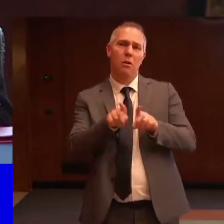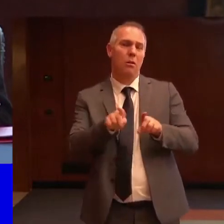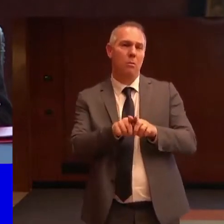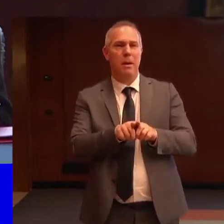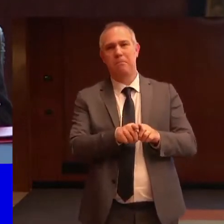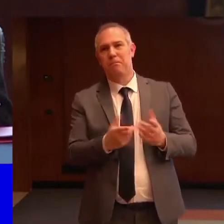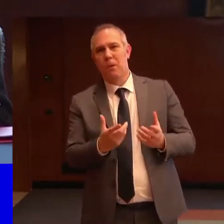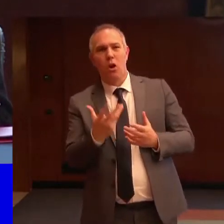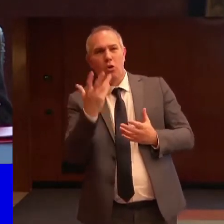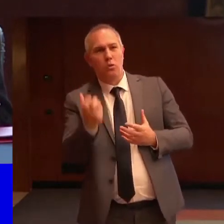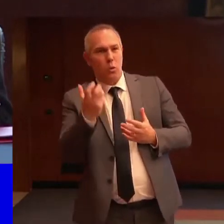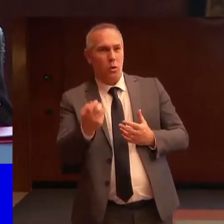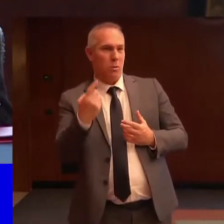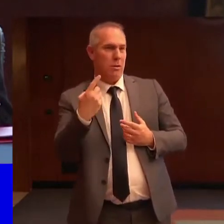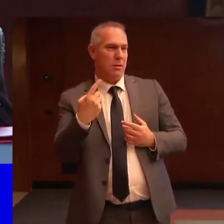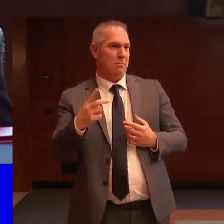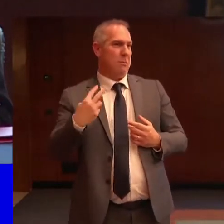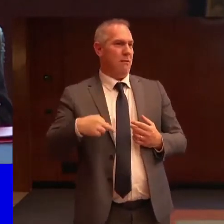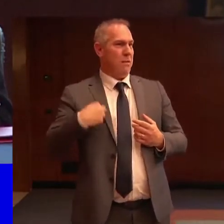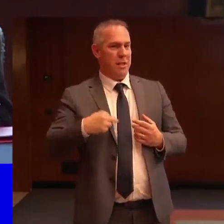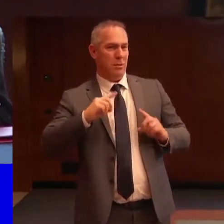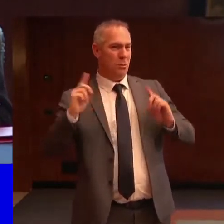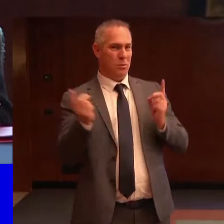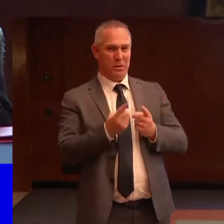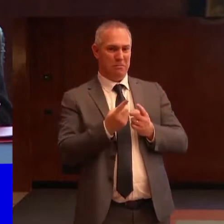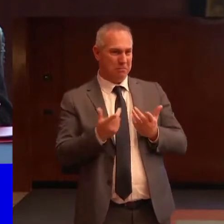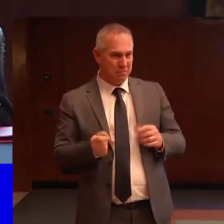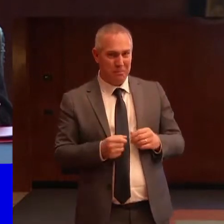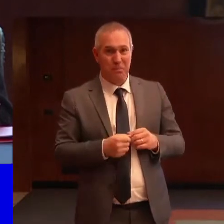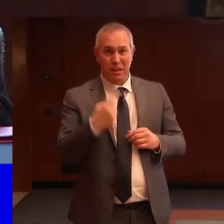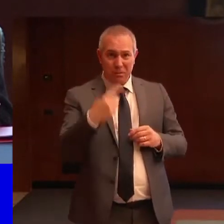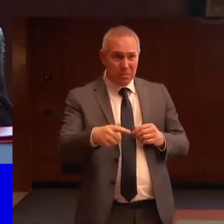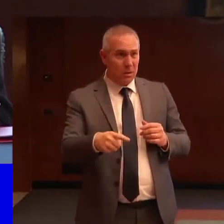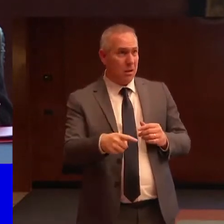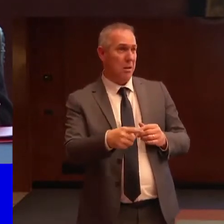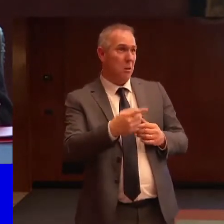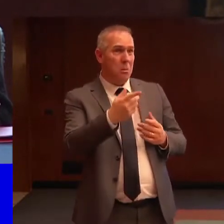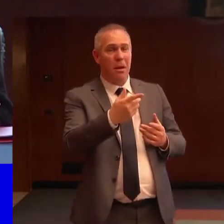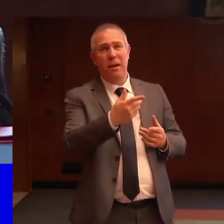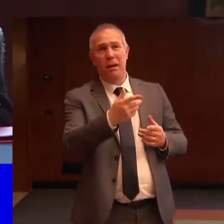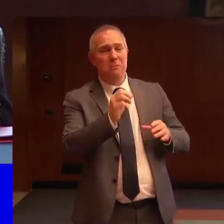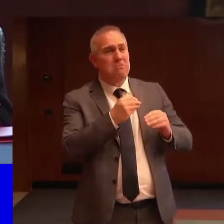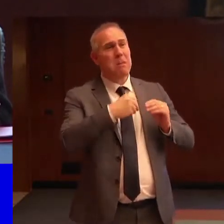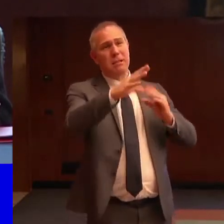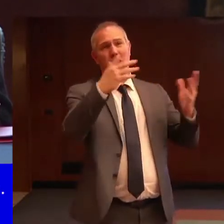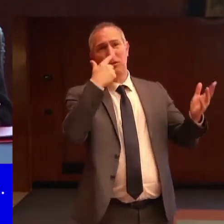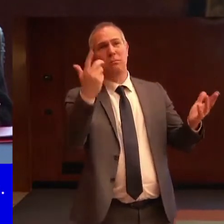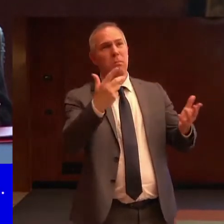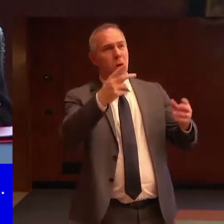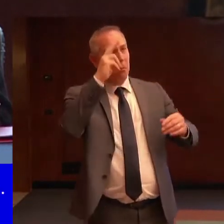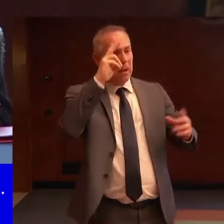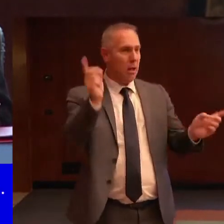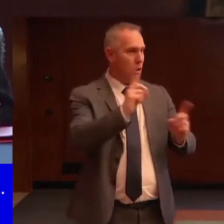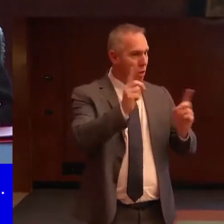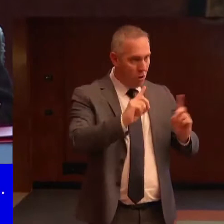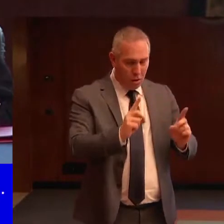però questi ideali vengono offuscati e traditi. È un messaggio molto significativo, per nulla banale e aperto a 1000 declinazioni. Io e